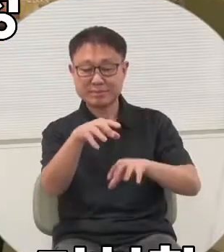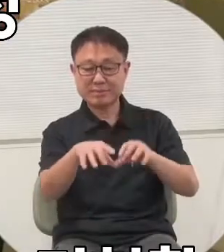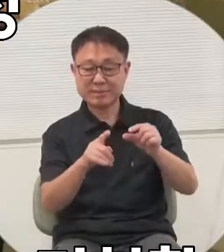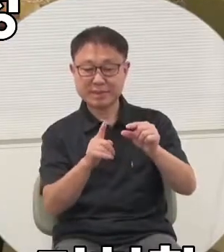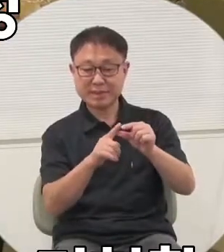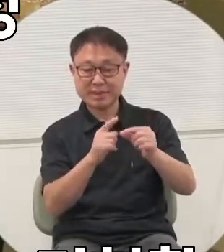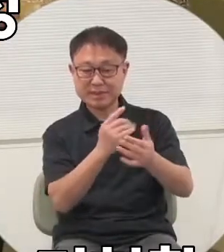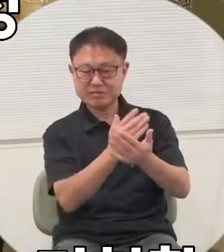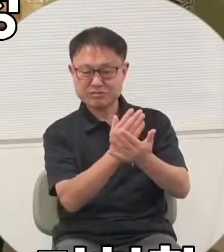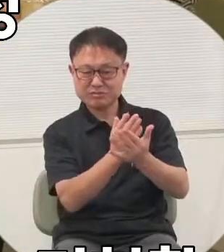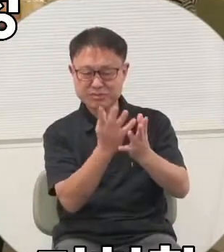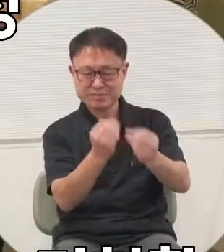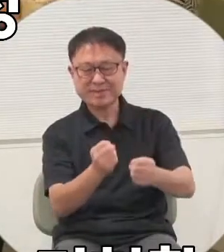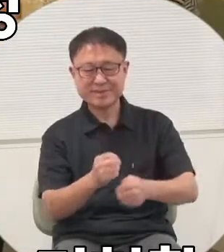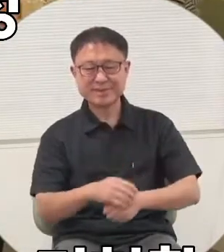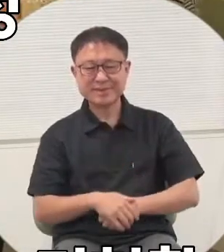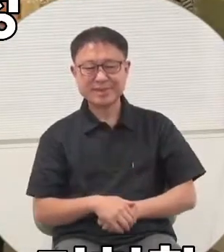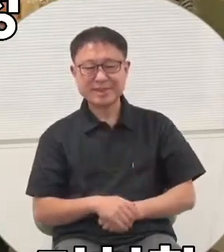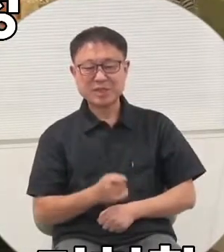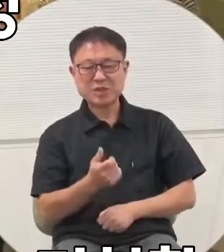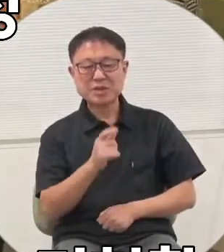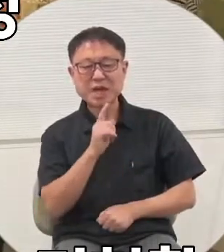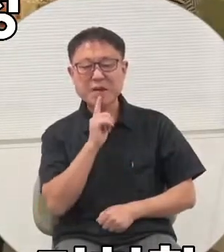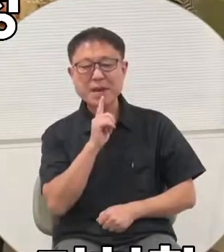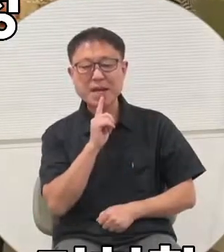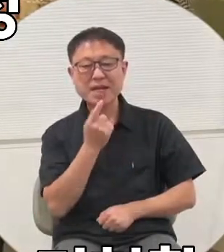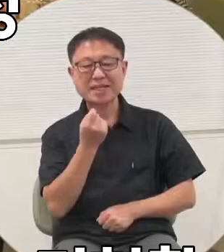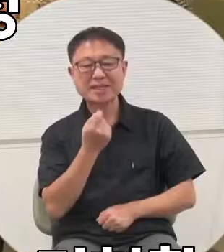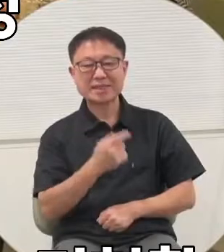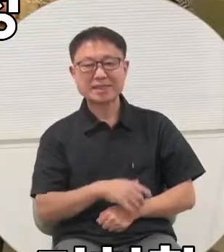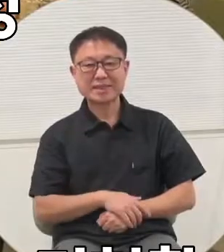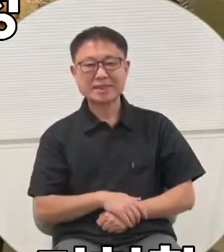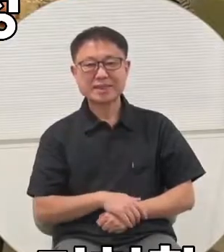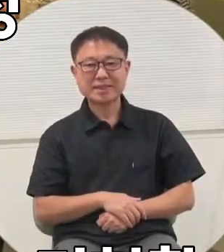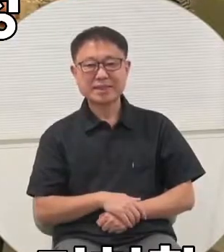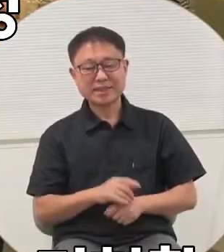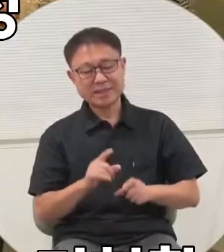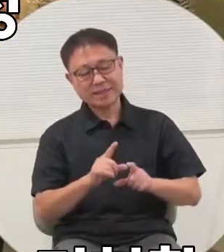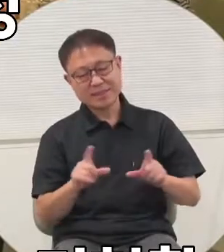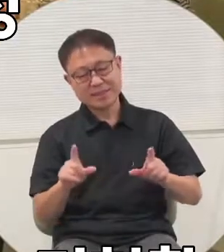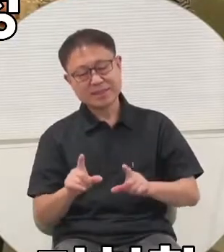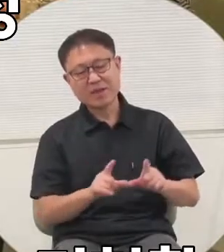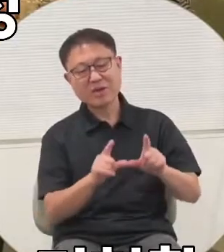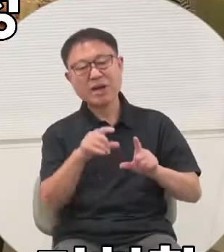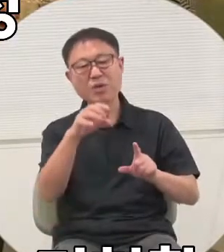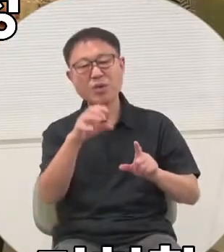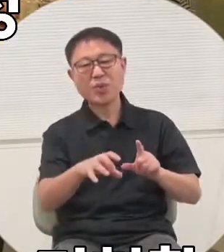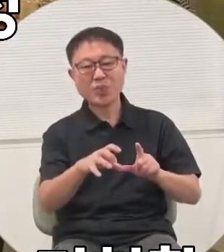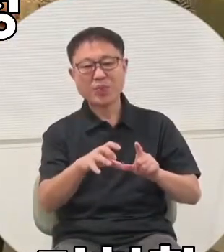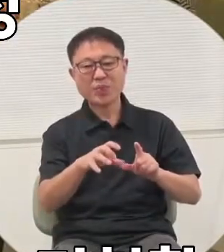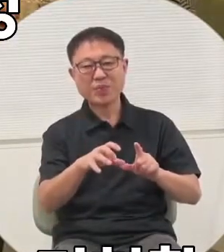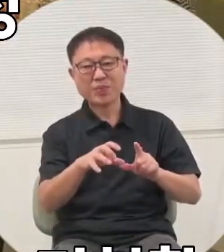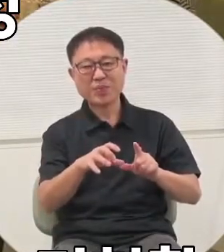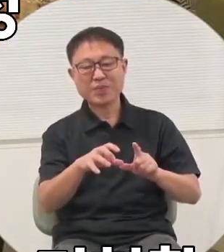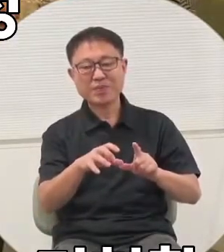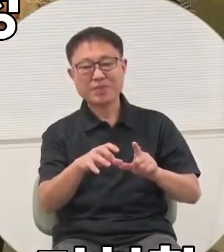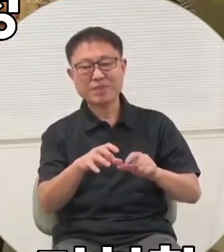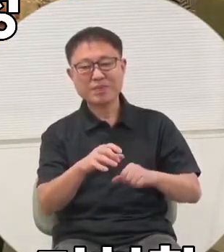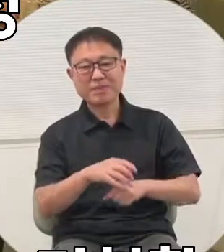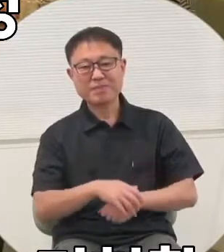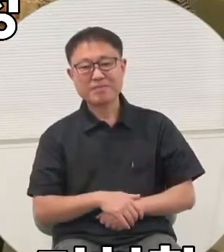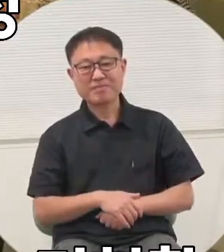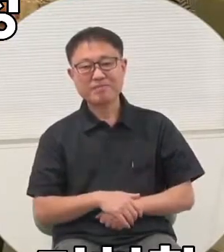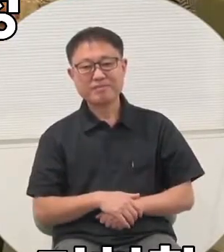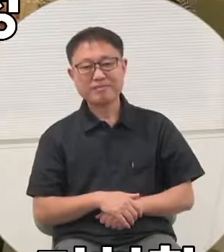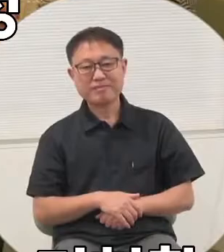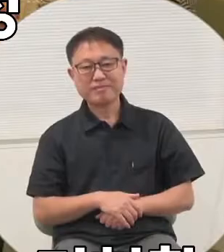워낙 다양하다 보니까 마을에는 조금 전에 말씀드렸듯이 일상생활을 하는 곳이고 일상생활에는 여러